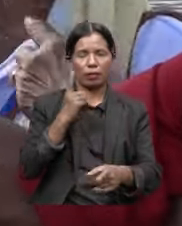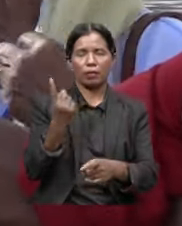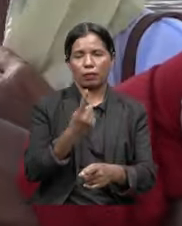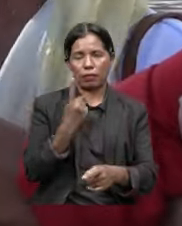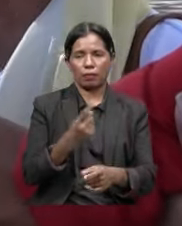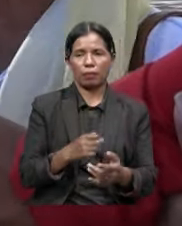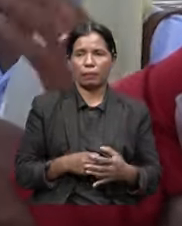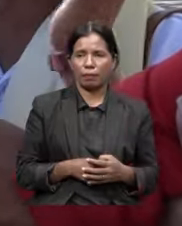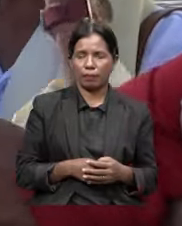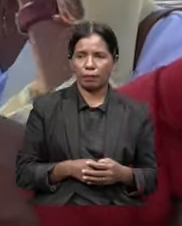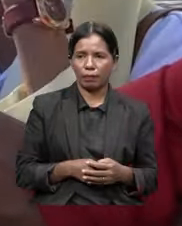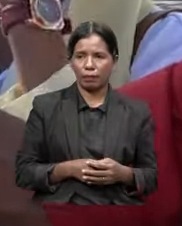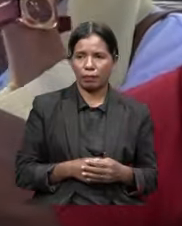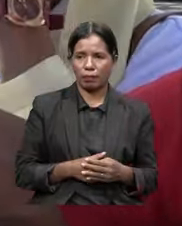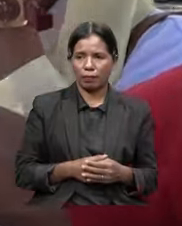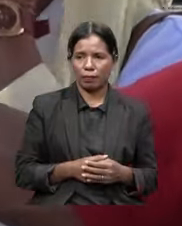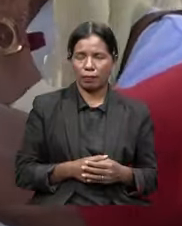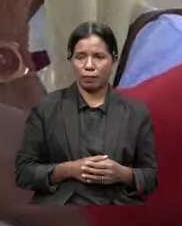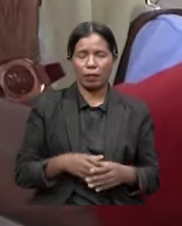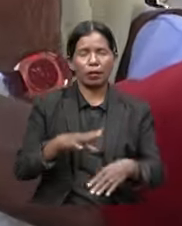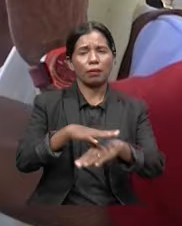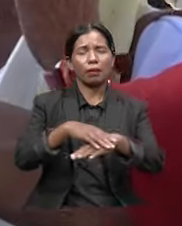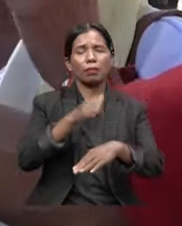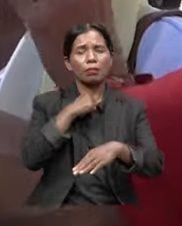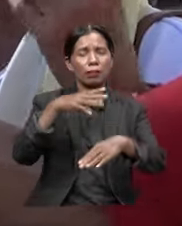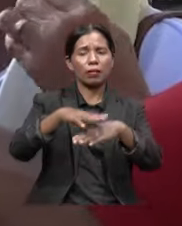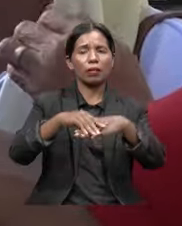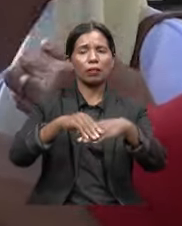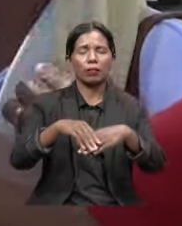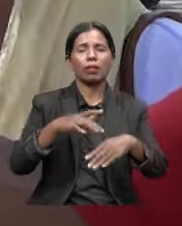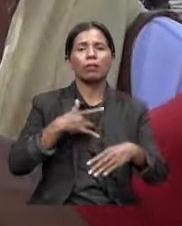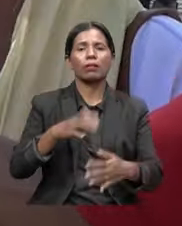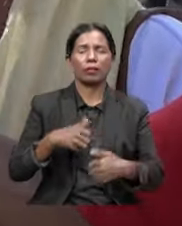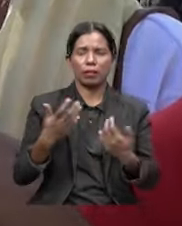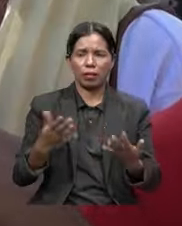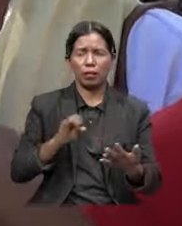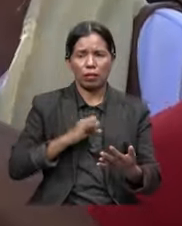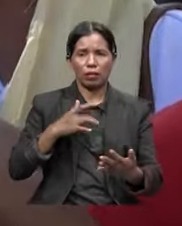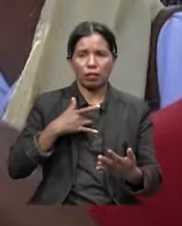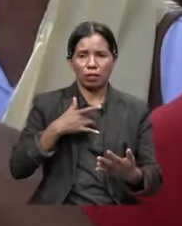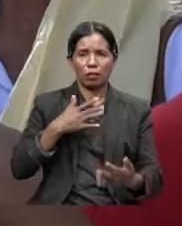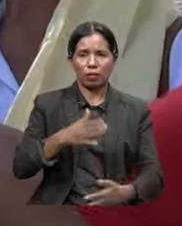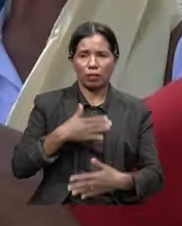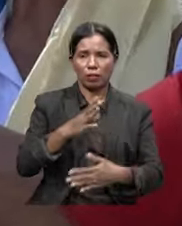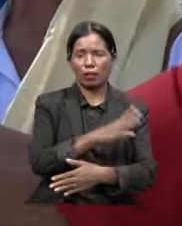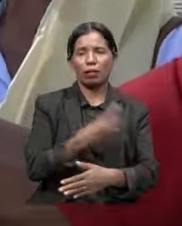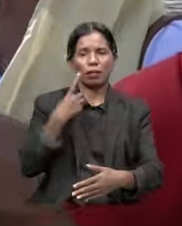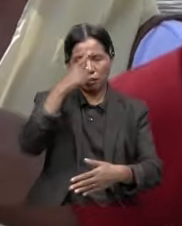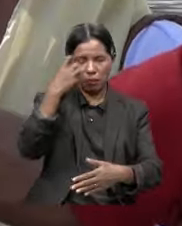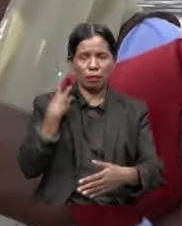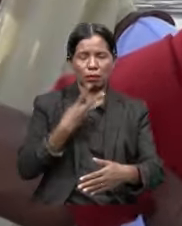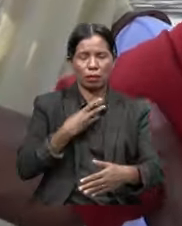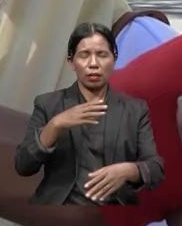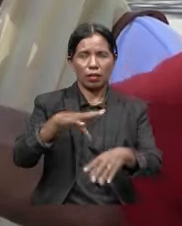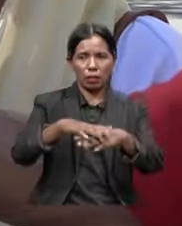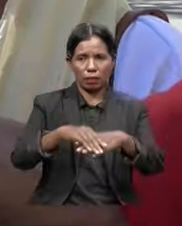lo. Bagi rekan apa yang di mesin tiada. Mesin tiada. Senti contenti lo to ma bele carne li